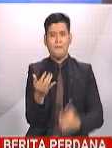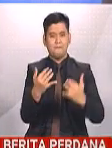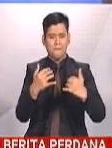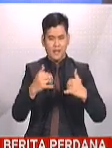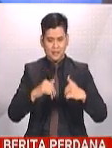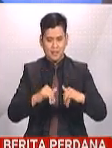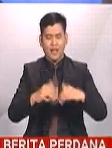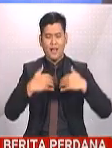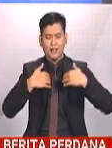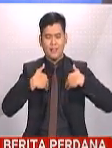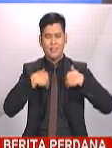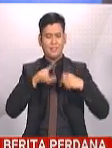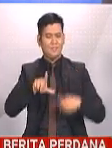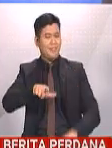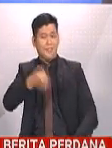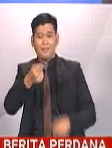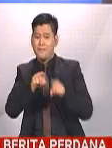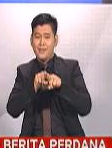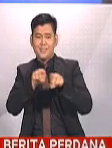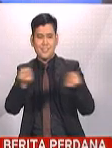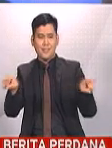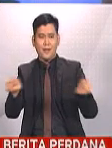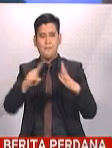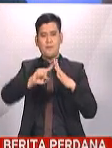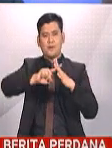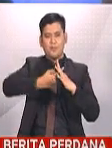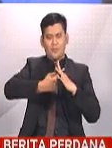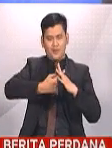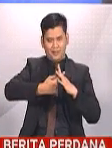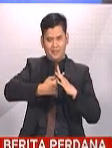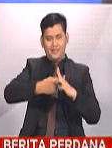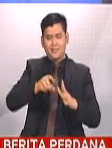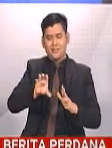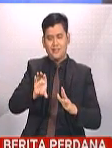mempunyai kelainan daripada mula-mula radio itu keluar,